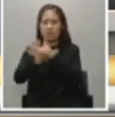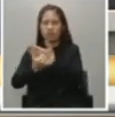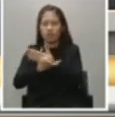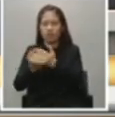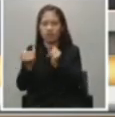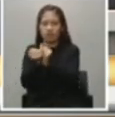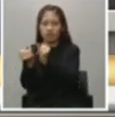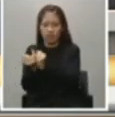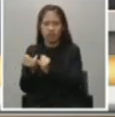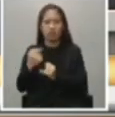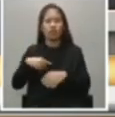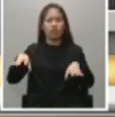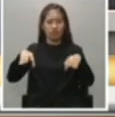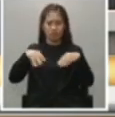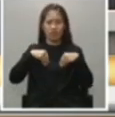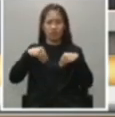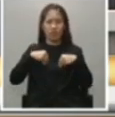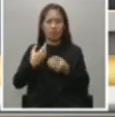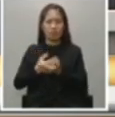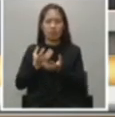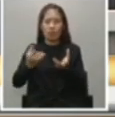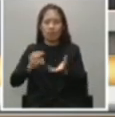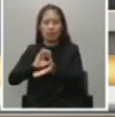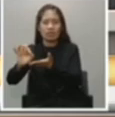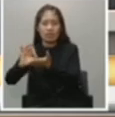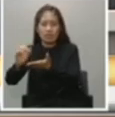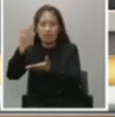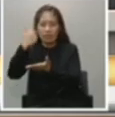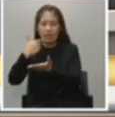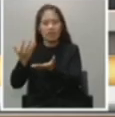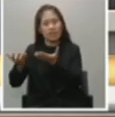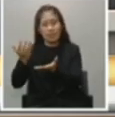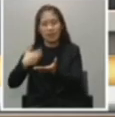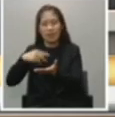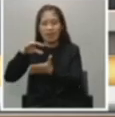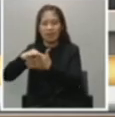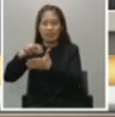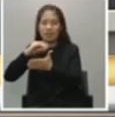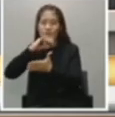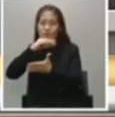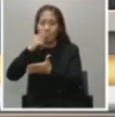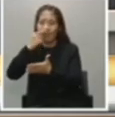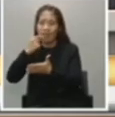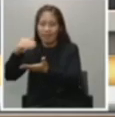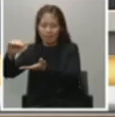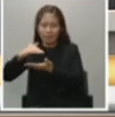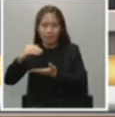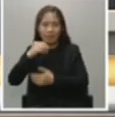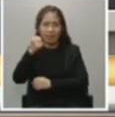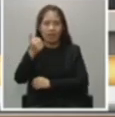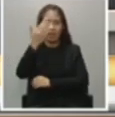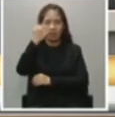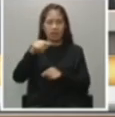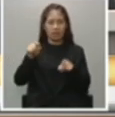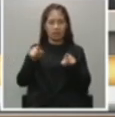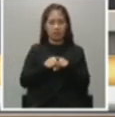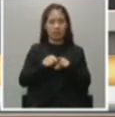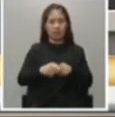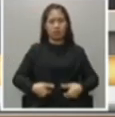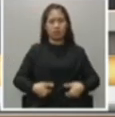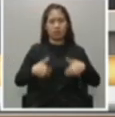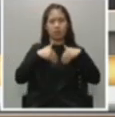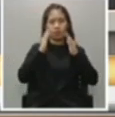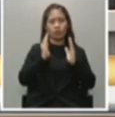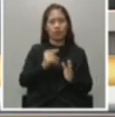ธและเปิดตลาดสุกรให้กับประเทศสหรัฐอเมริกา เอาชีวิตของประชาชนเกือบ